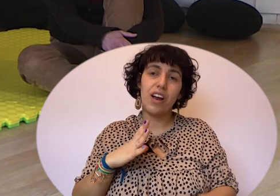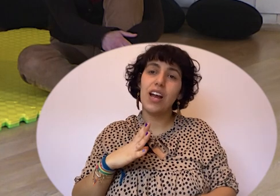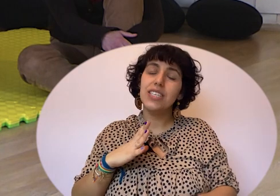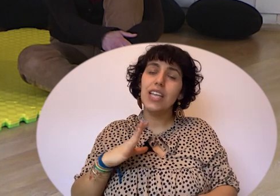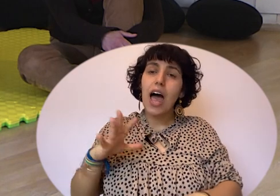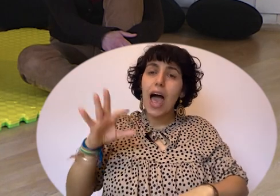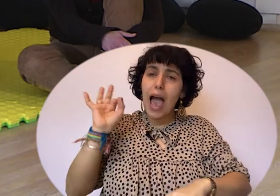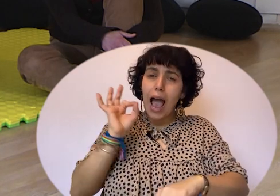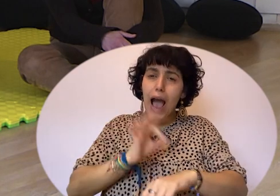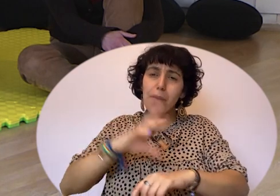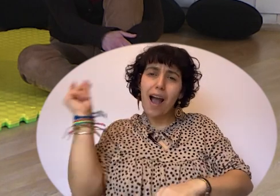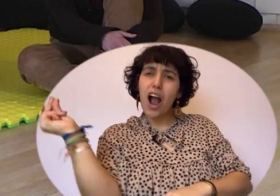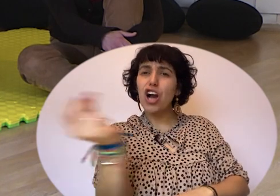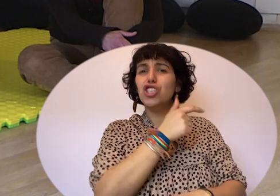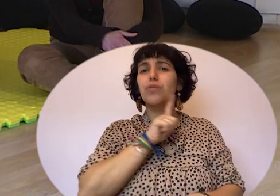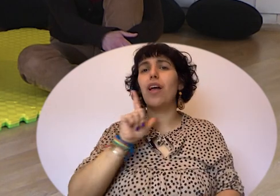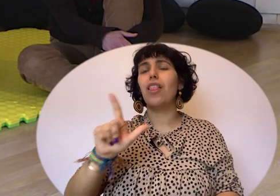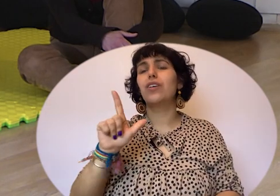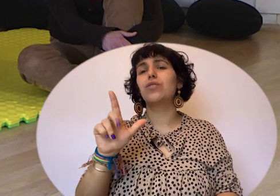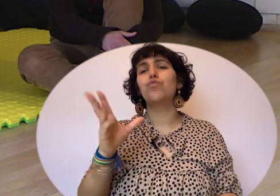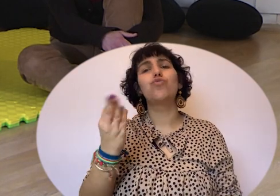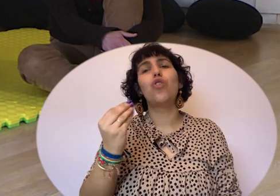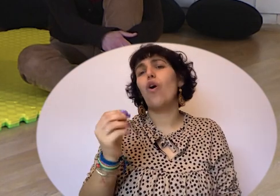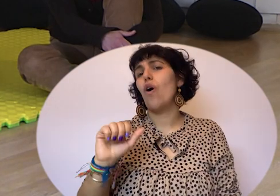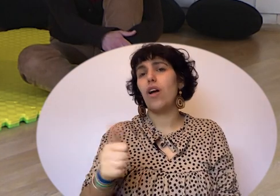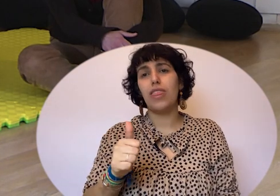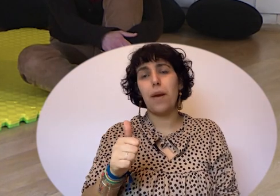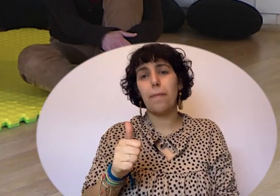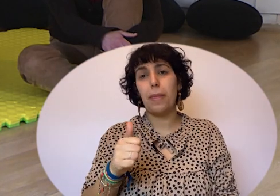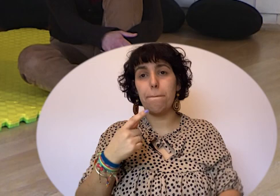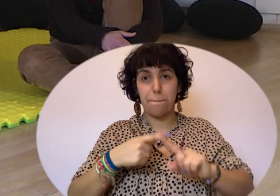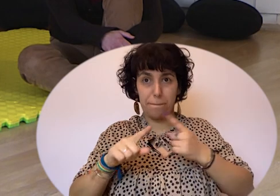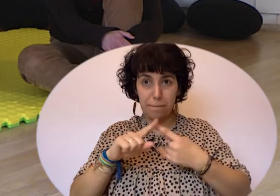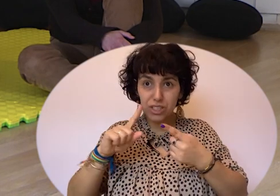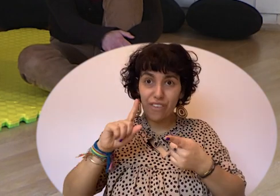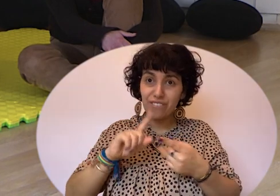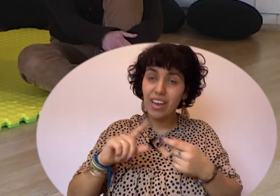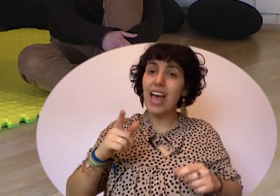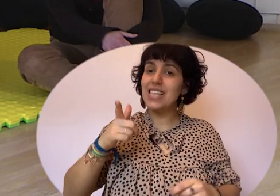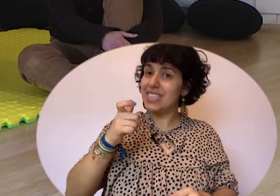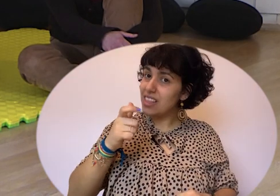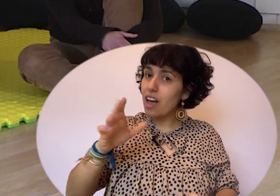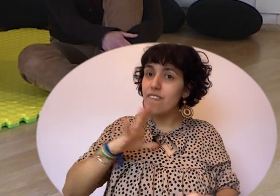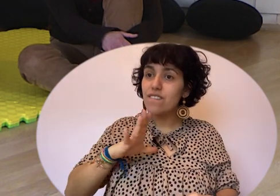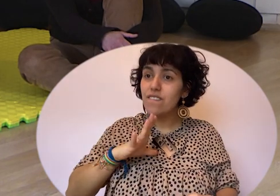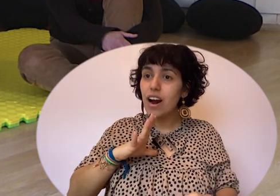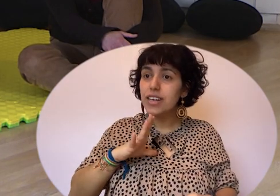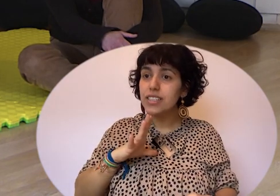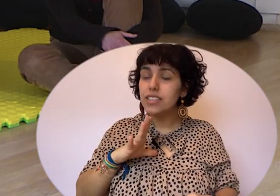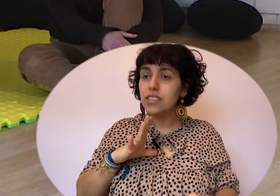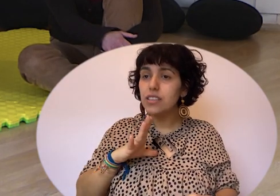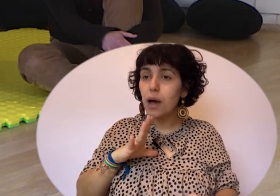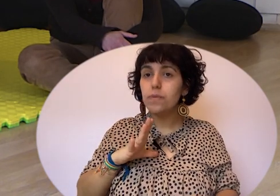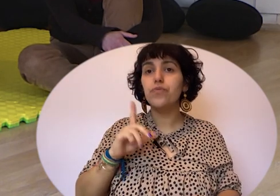olursanız olun Z yazık günlerde hızlı olamayacağımız için ortamında çok hızlı bir şekilde terketmek hızlı bir şekilde kaçmak en önemli